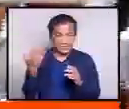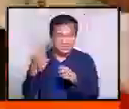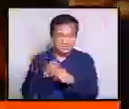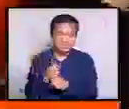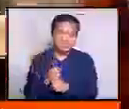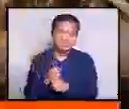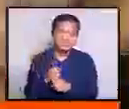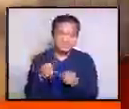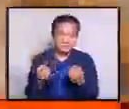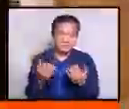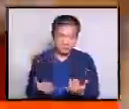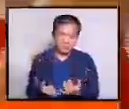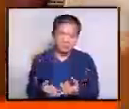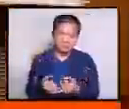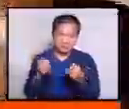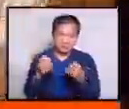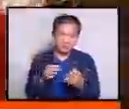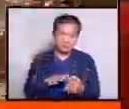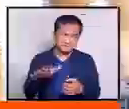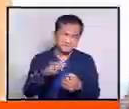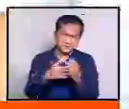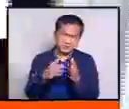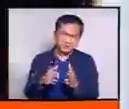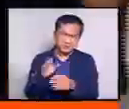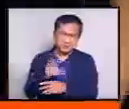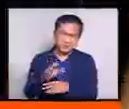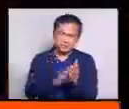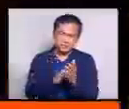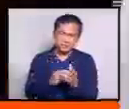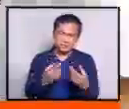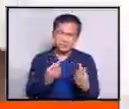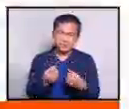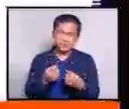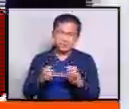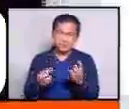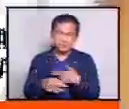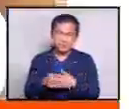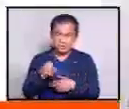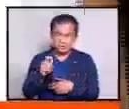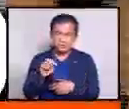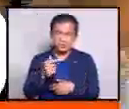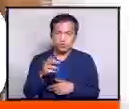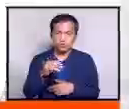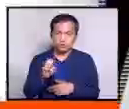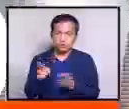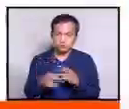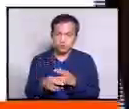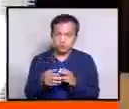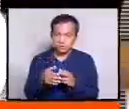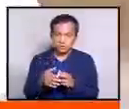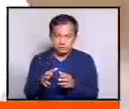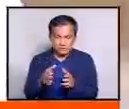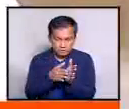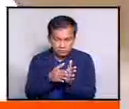taon. Dahil sa dami ng estudyante, napilitan ng eskwelahan na gawing classroom ang dati nilang storage room. Nakikiusap din po ako sa